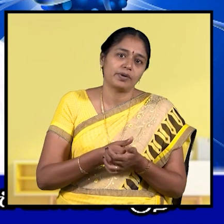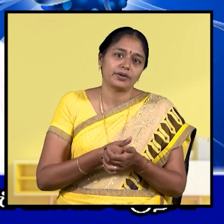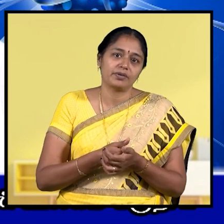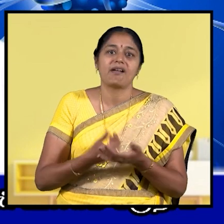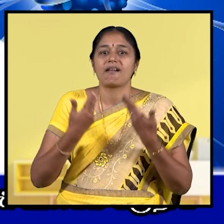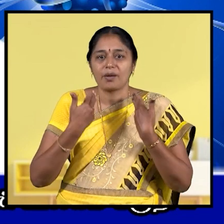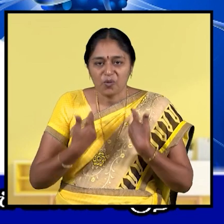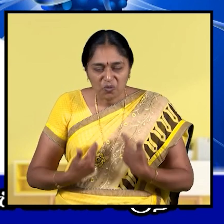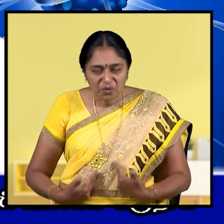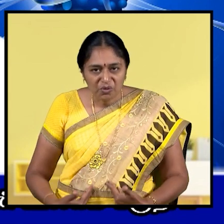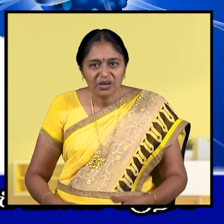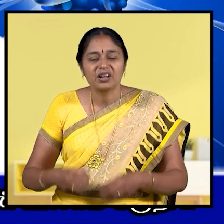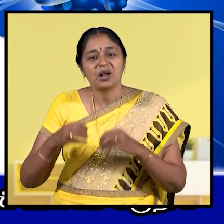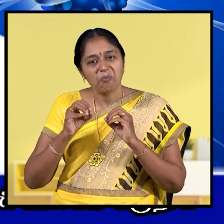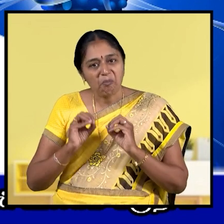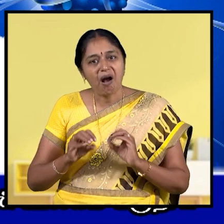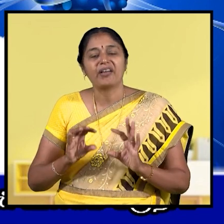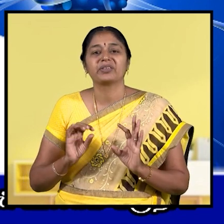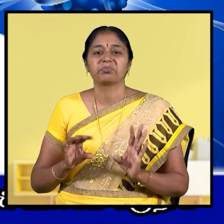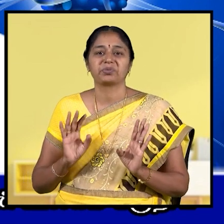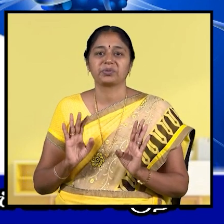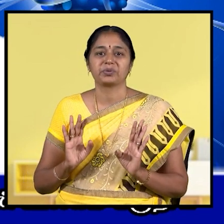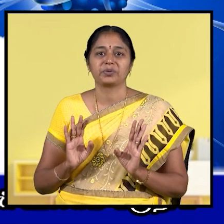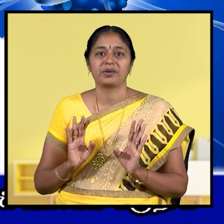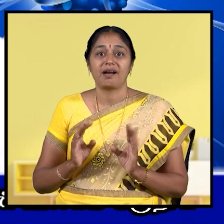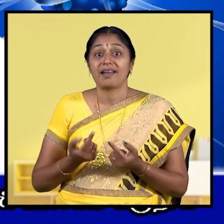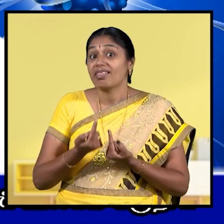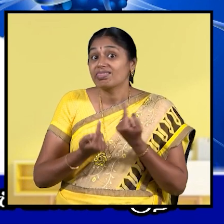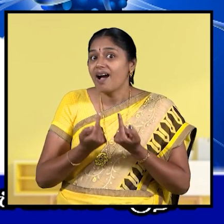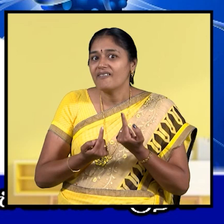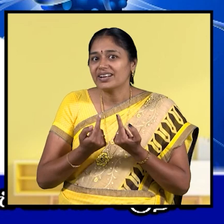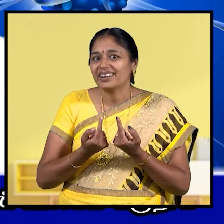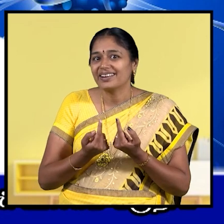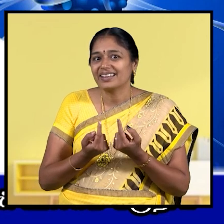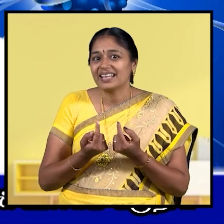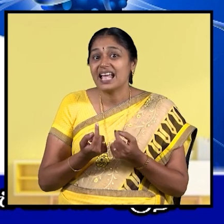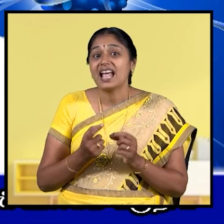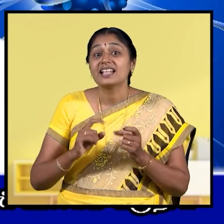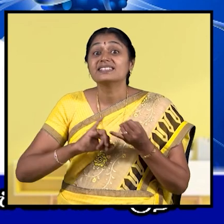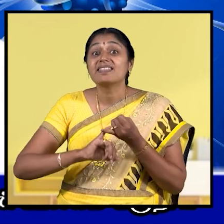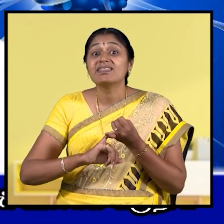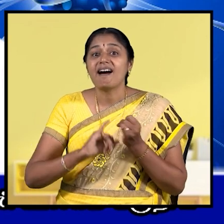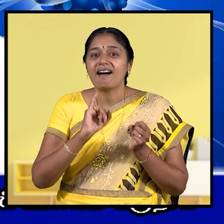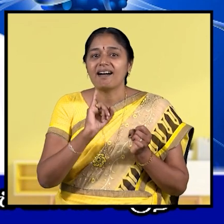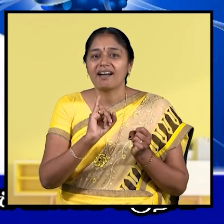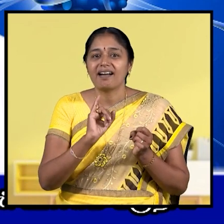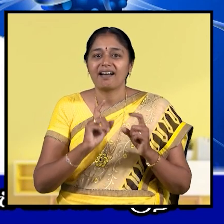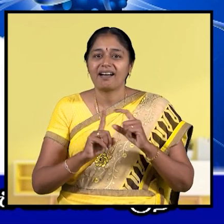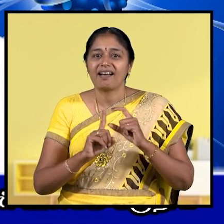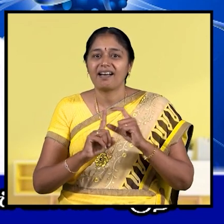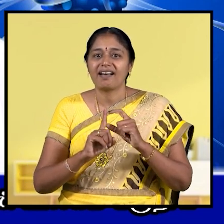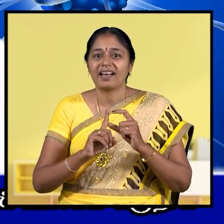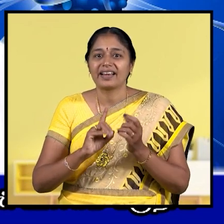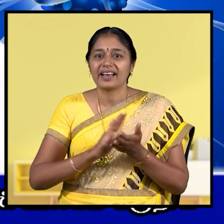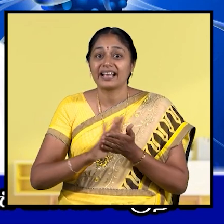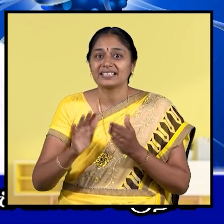மருந்துகள் மூலமாக உடம்புல வந்து சில சைடு எஃபெக்ட் உண்டாகிறதான வாய்ப்புகள் இருக்கலாம். ஆனால் அந்த தாவர சம்மந்தப்பட்ட மேலே சொன்ன சித்த வைத்தியத்துலேருந்து இந்த நம்ம ஆயுர்வேத வைத்தியம்